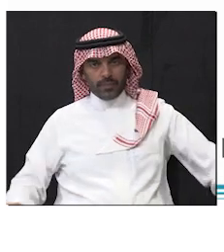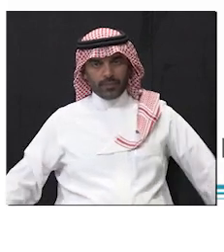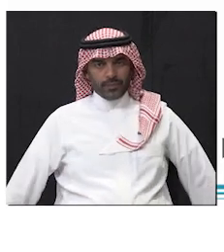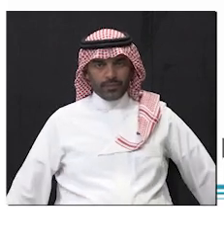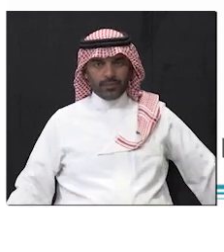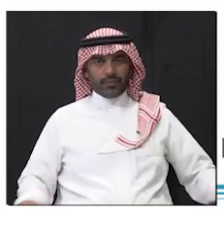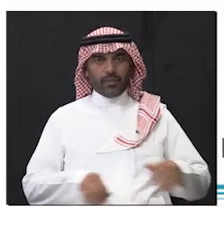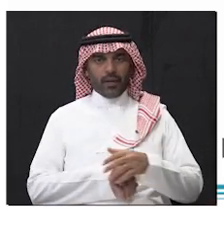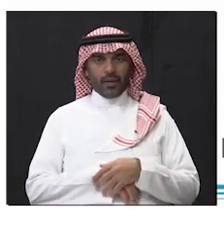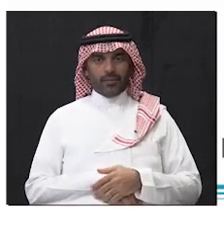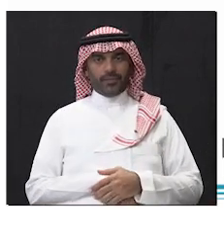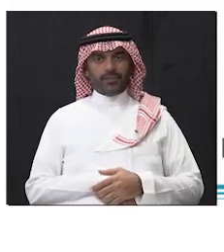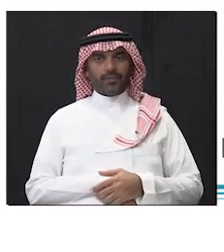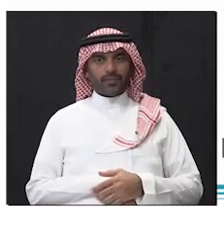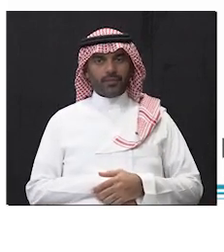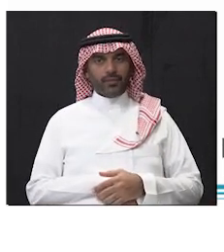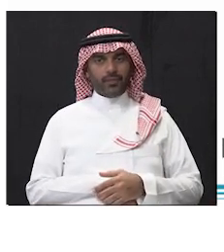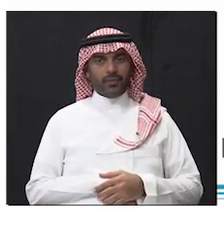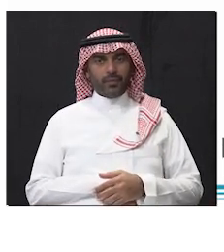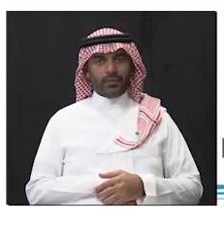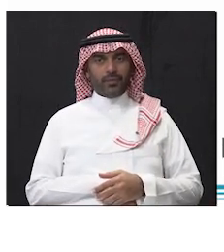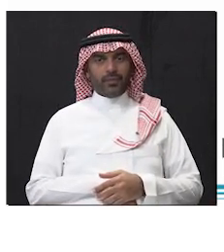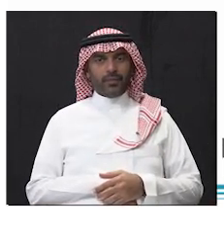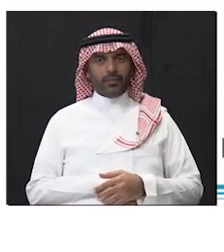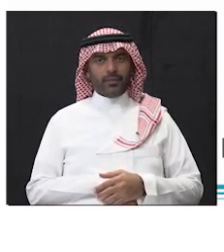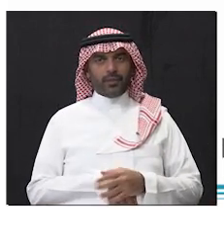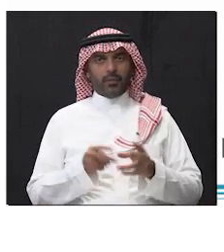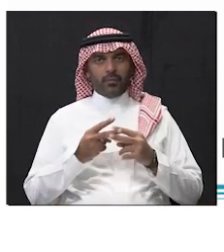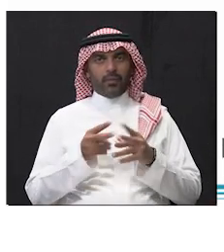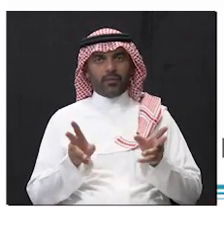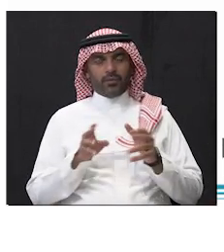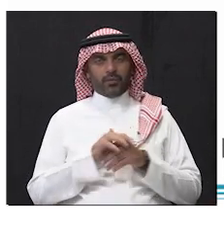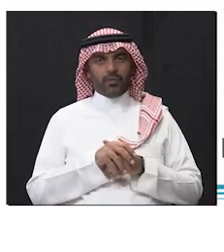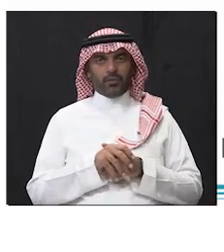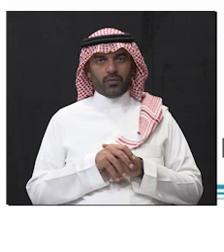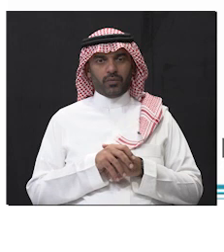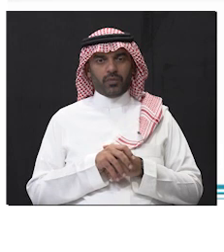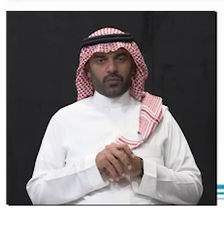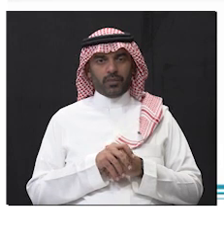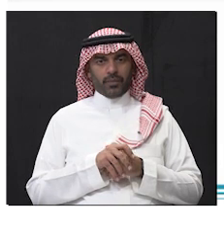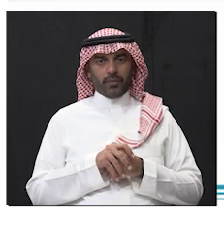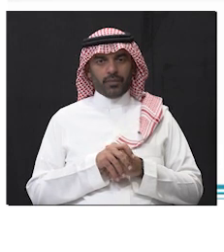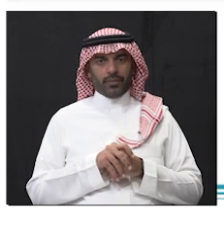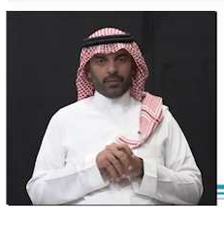الدم حول الأعضاء مباشرة فيسمى مفتوح. أحسنتم.